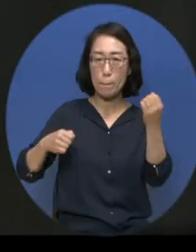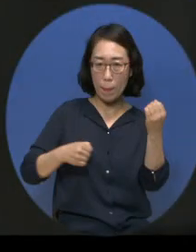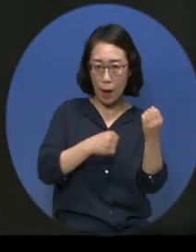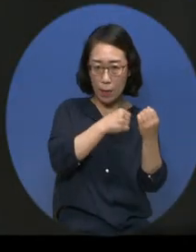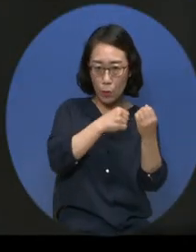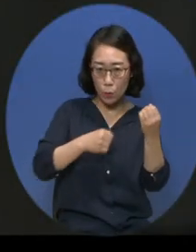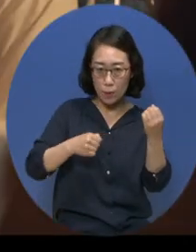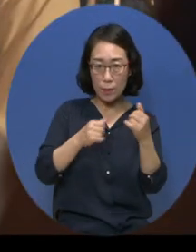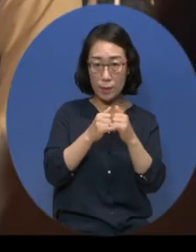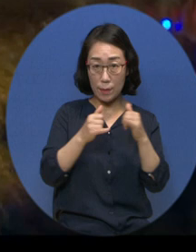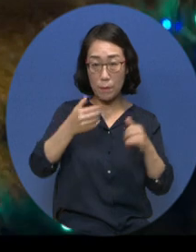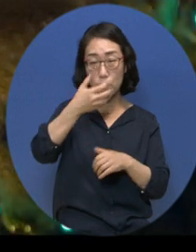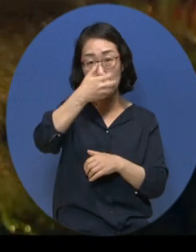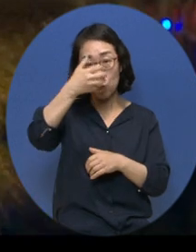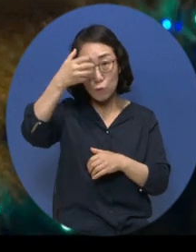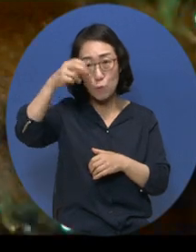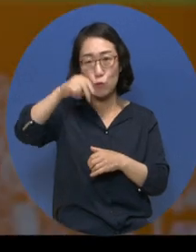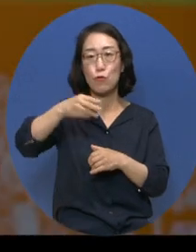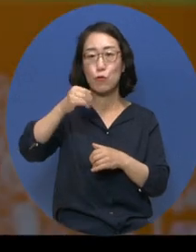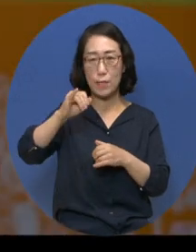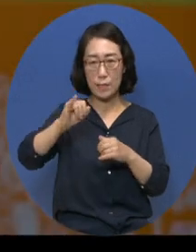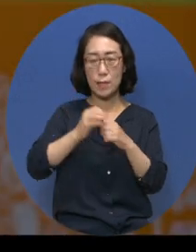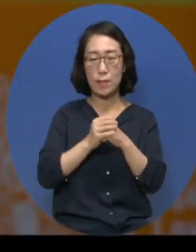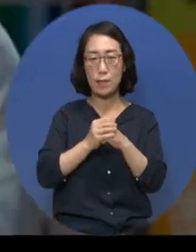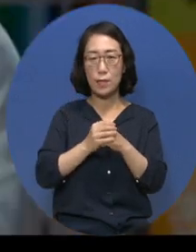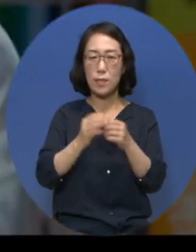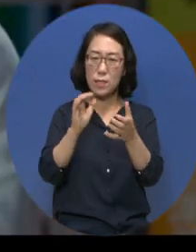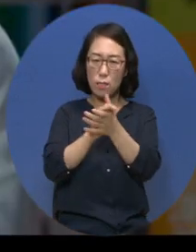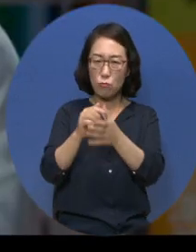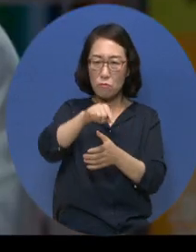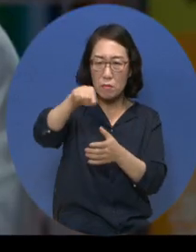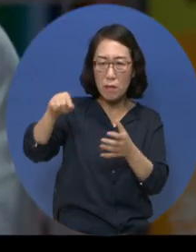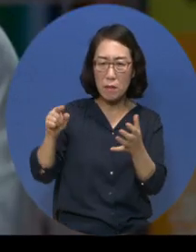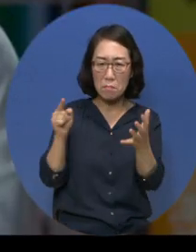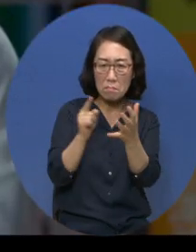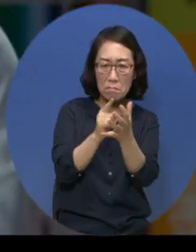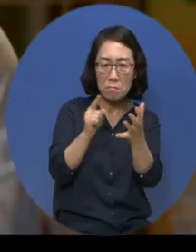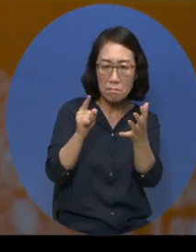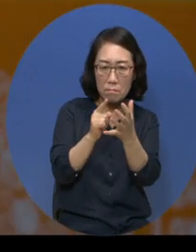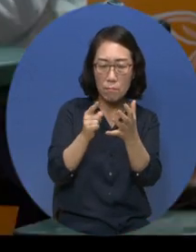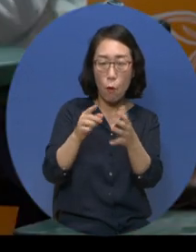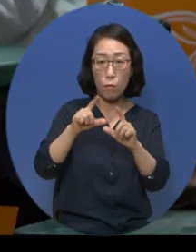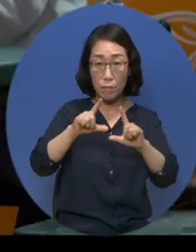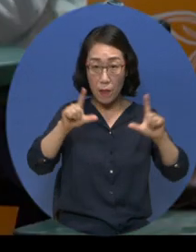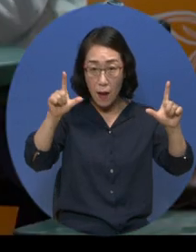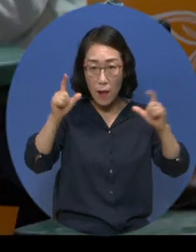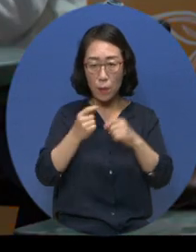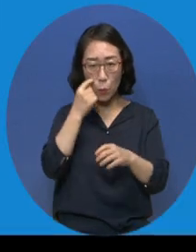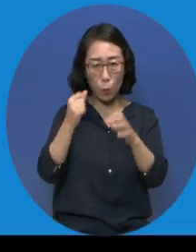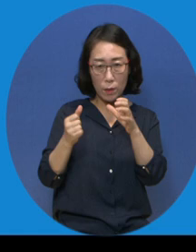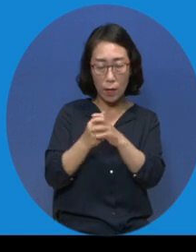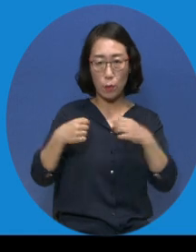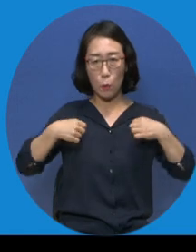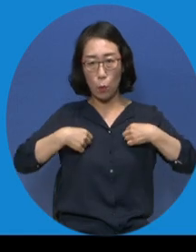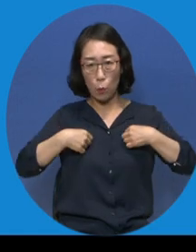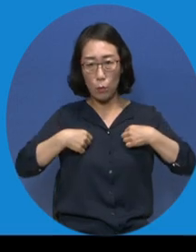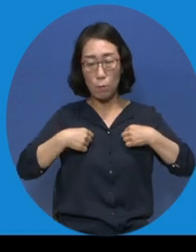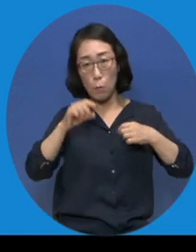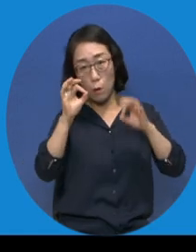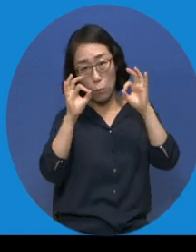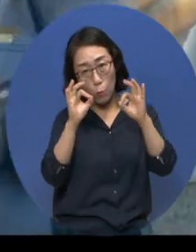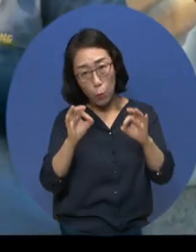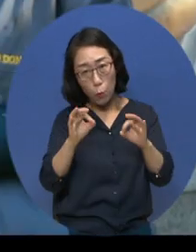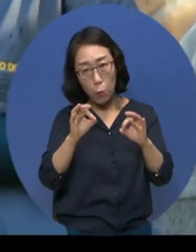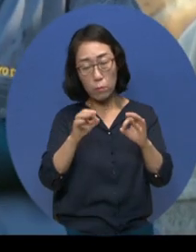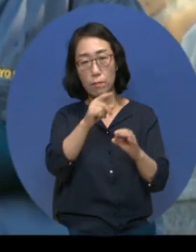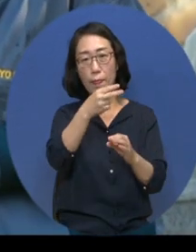바이올리니스트를 꿈꾸는 유리. 친구들 사이에서 겉돌던 유리는 어느 날 독특한 차림의 다혜를 만나게